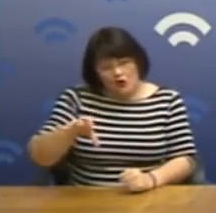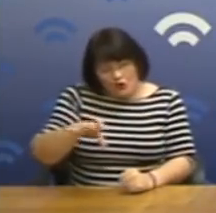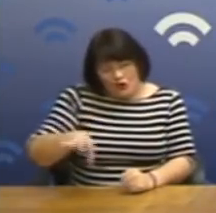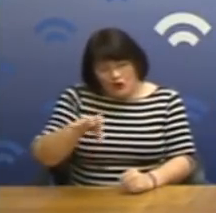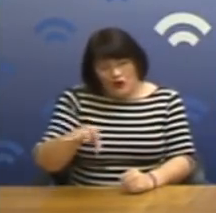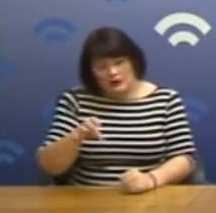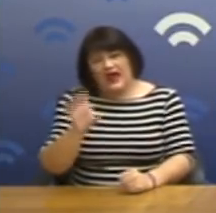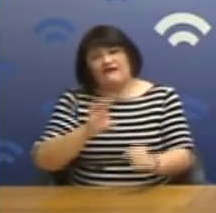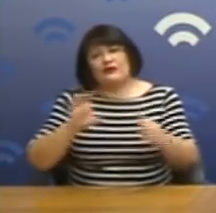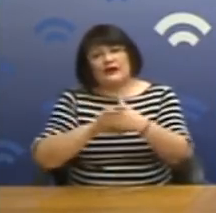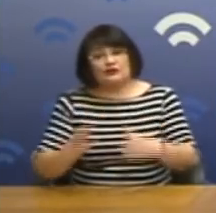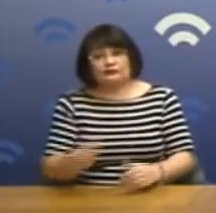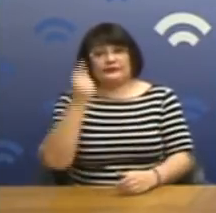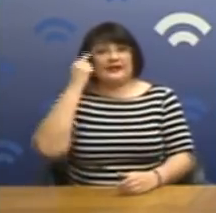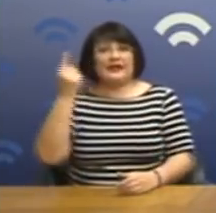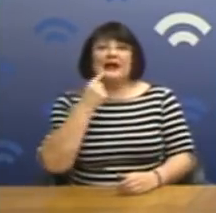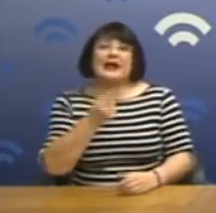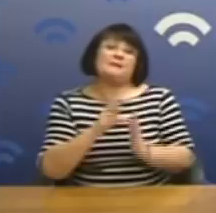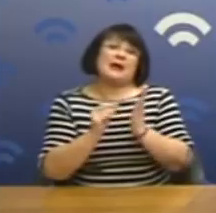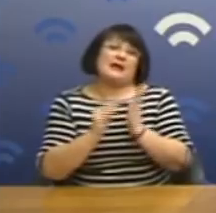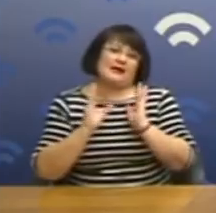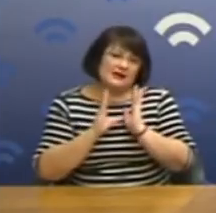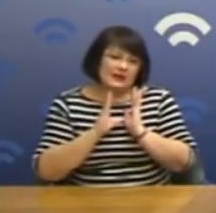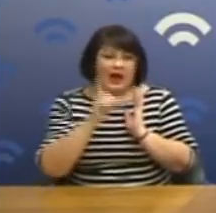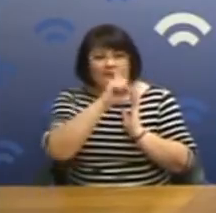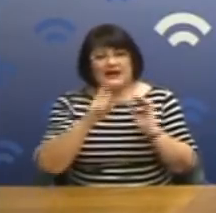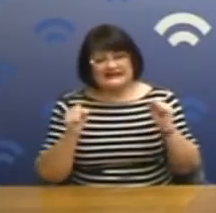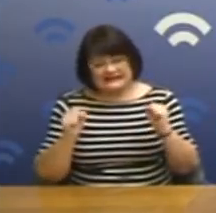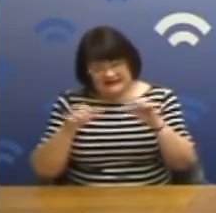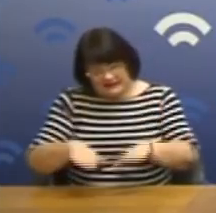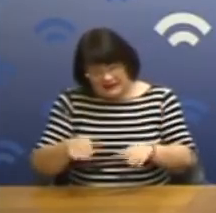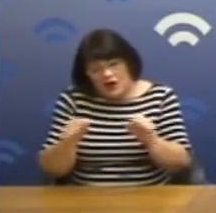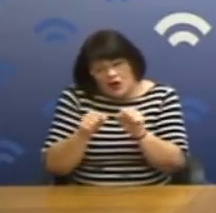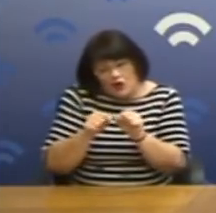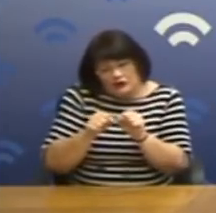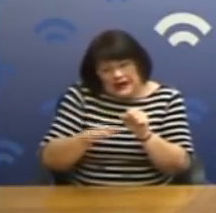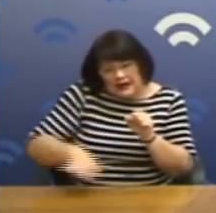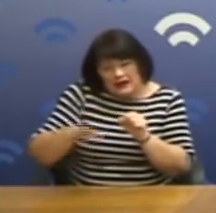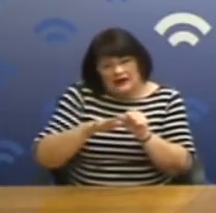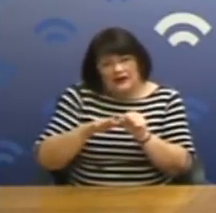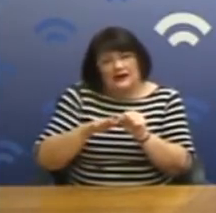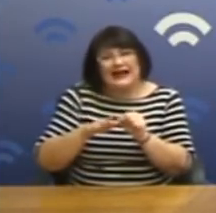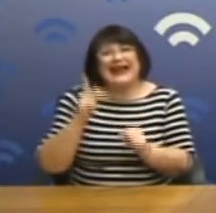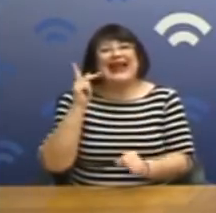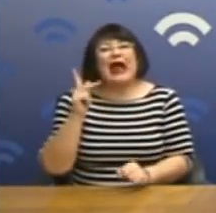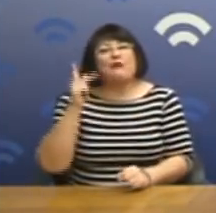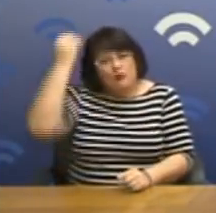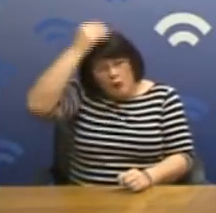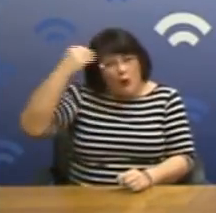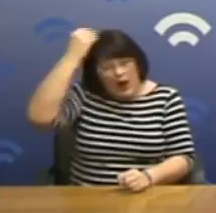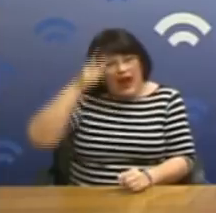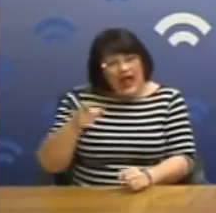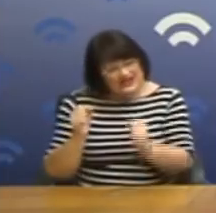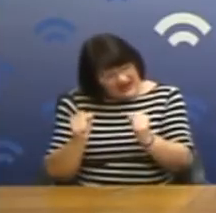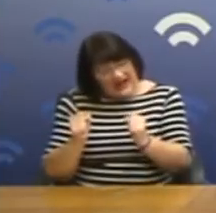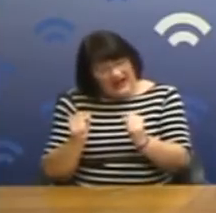της Ευρωπαϊκής Ένωσης που θεωρεί παραδείγματος χάρη ότι να ζει κανείς λίγα χιλιόμετρα έξω από την Καμπούλ τον καθιστά